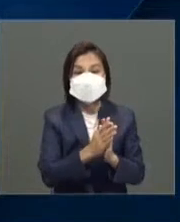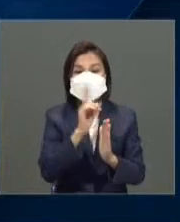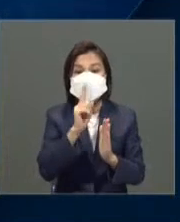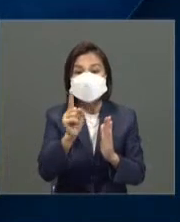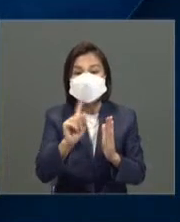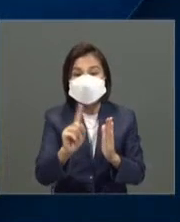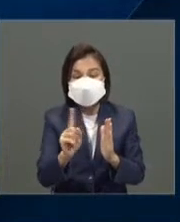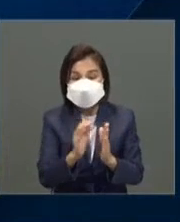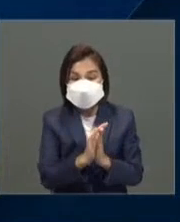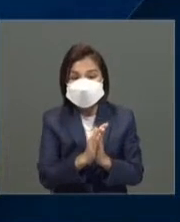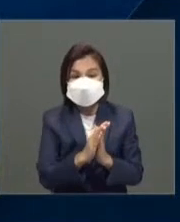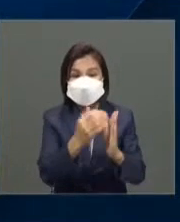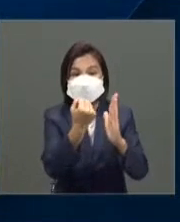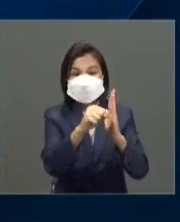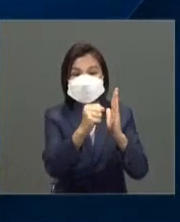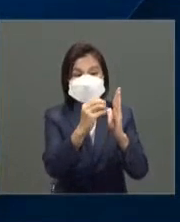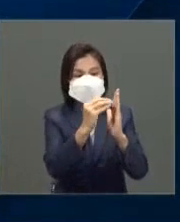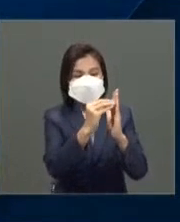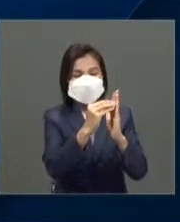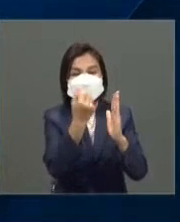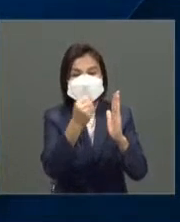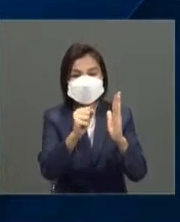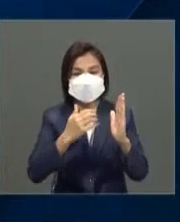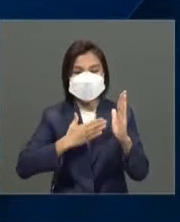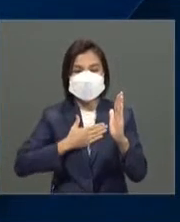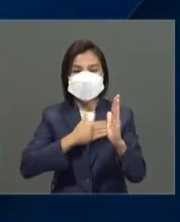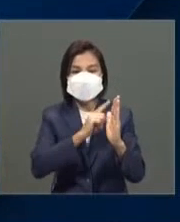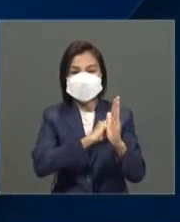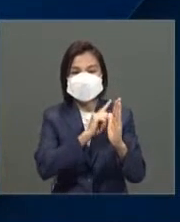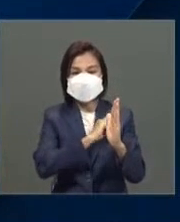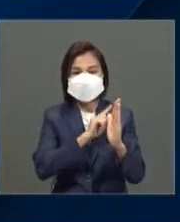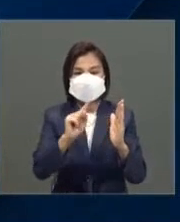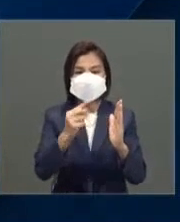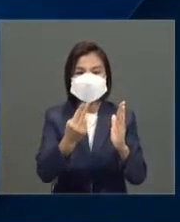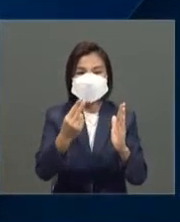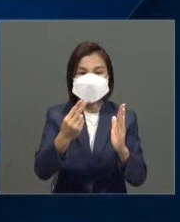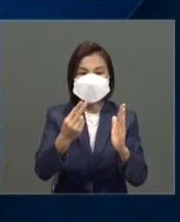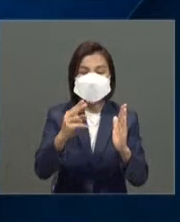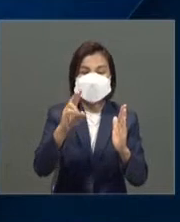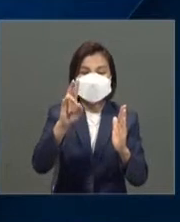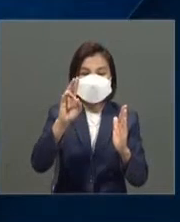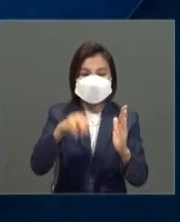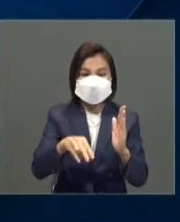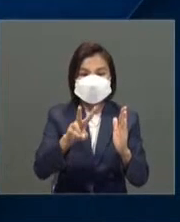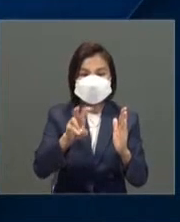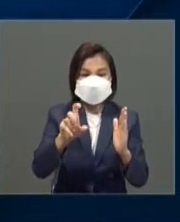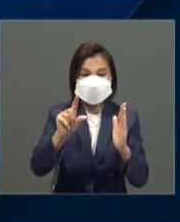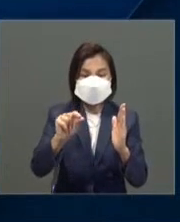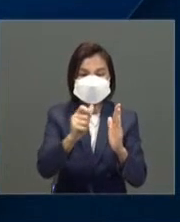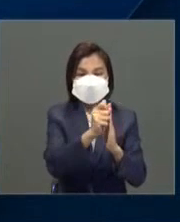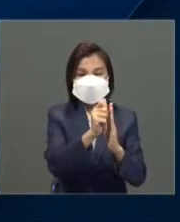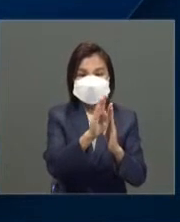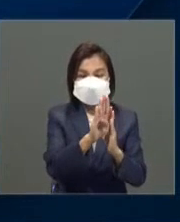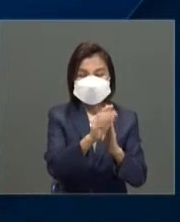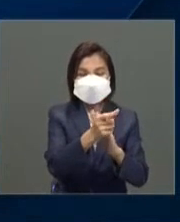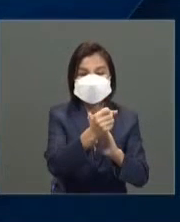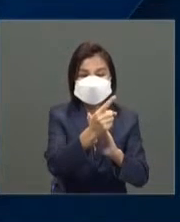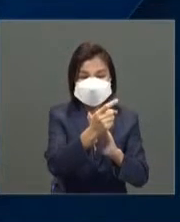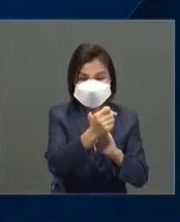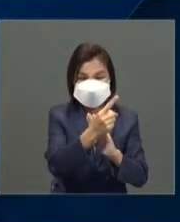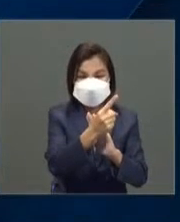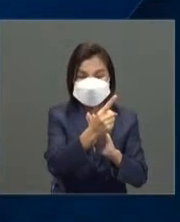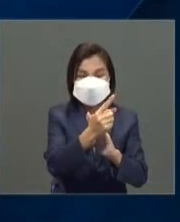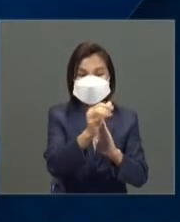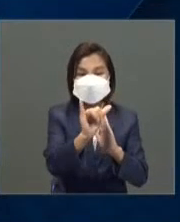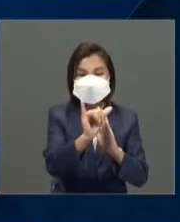นี่ก็คือเขตของทางที่ผมได้รับผิดชอบอยู่ก็อีก 17,120 ก็มีอุบลนะครับศรีสะเกษนะฮะ